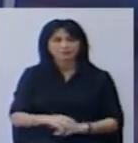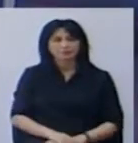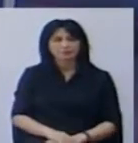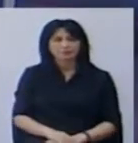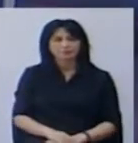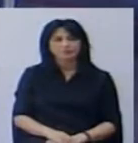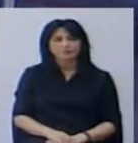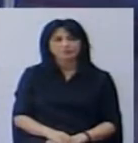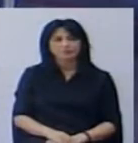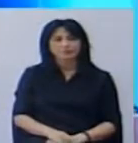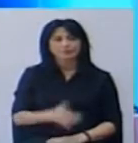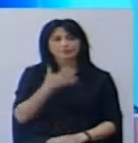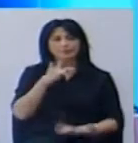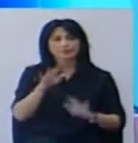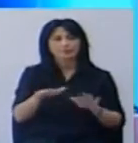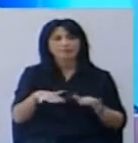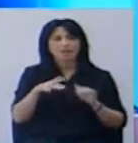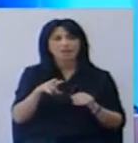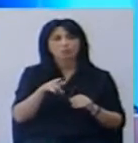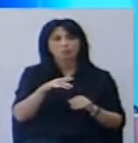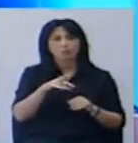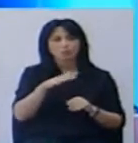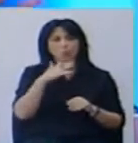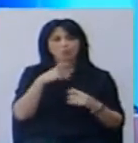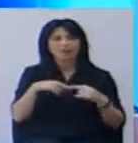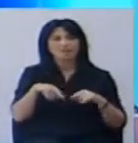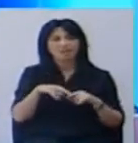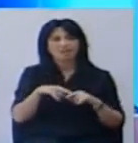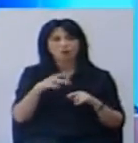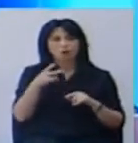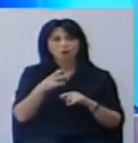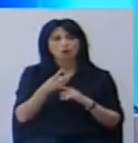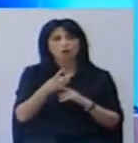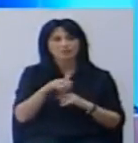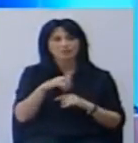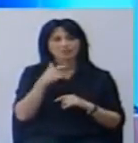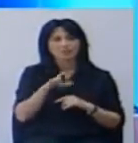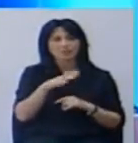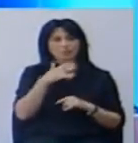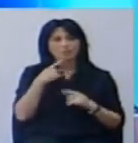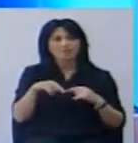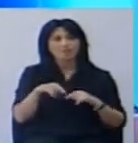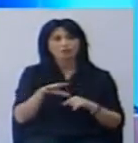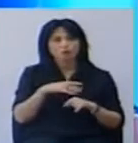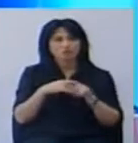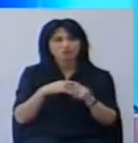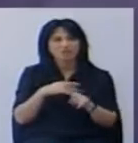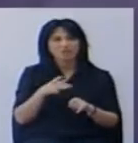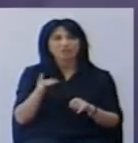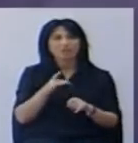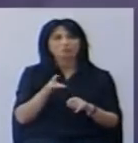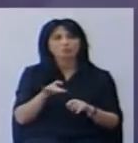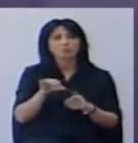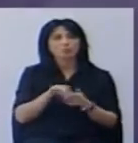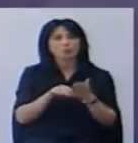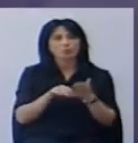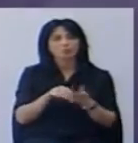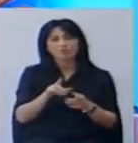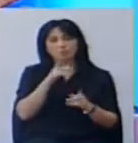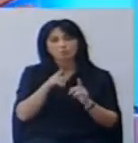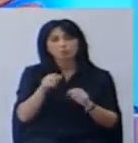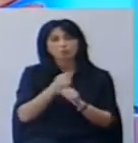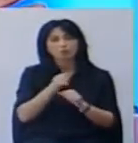ხომ საკრებულოში უმრავლესობას 2012 წლიდან უმრავლესობაში იყავით, როგორც რესპუბლიკელების წარმომადგენელი, აი ამ